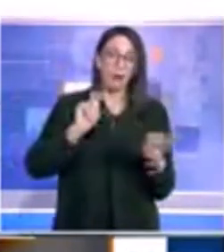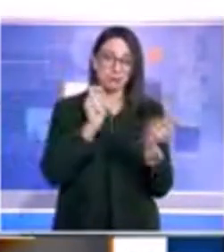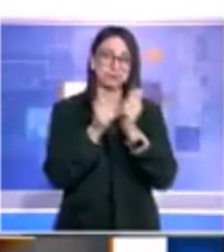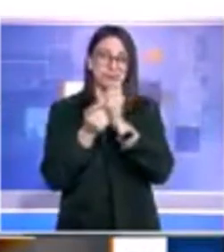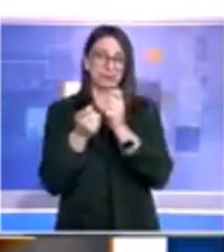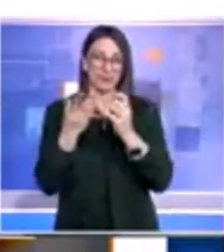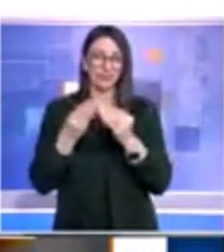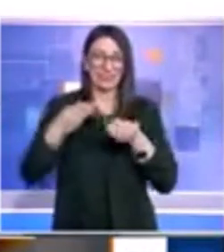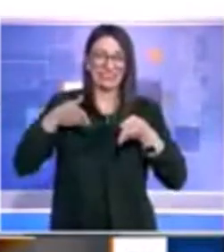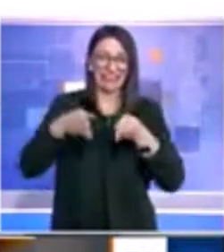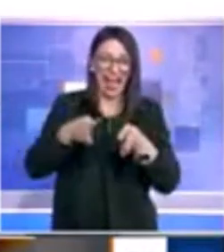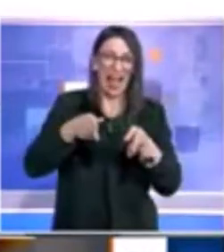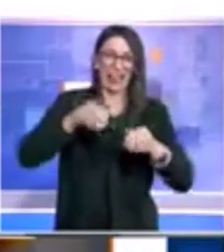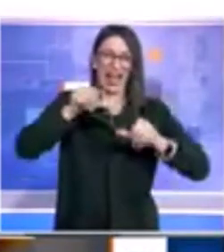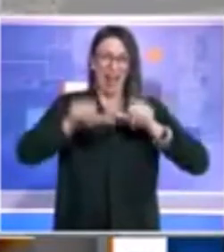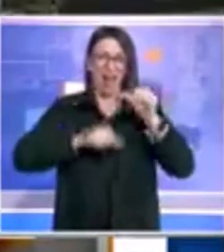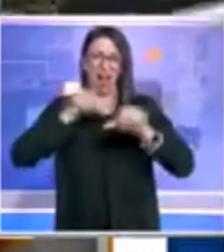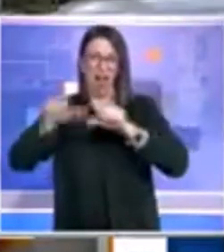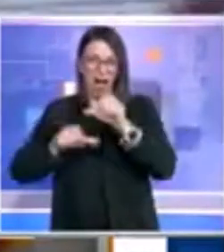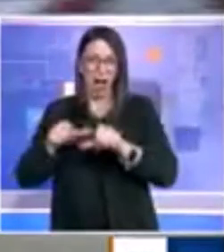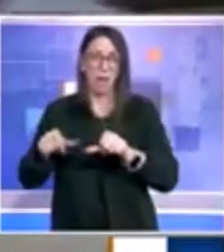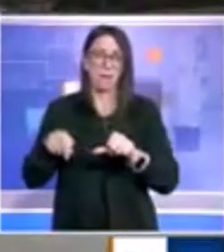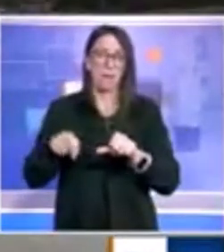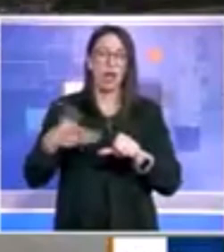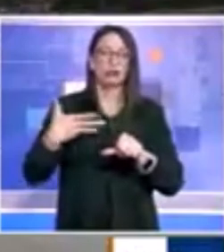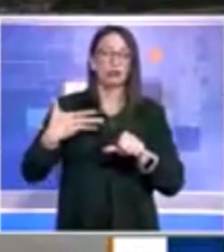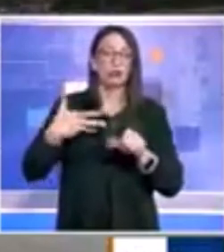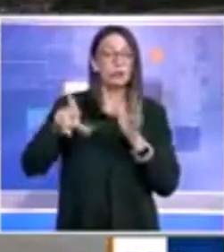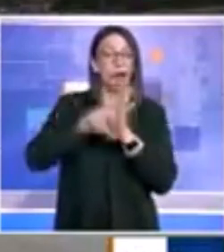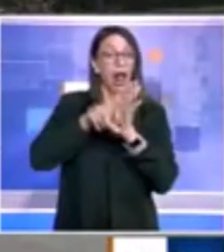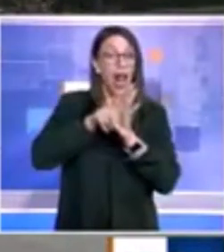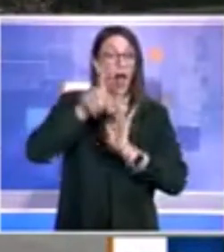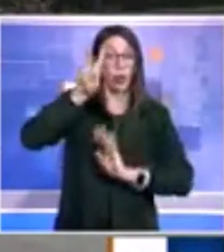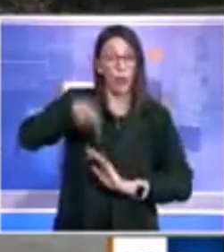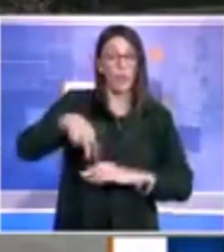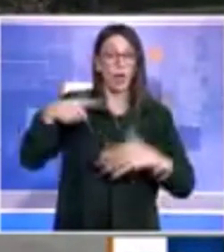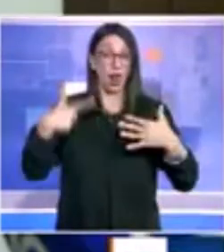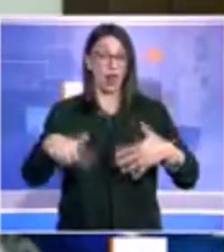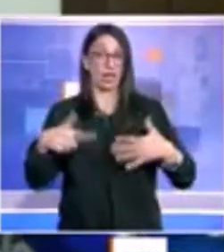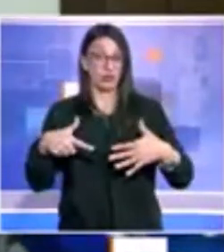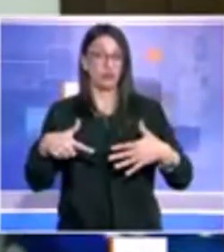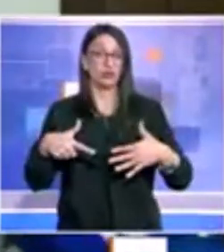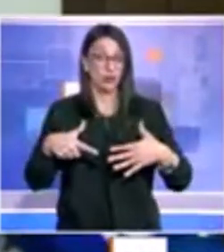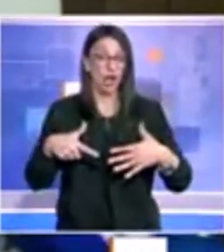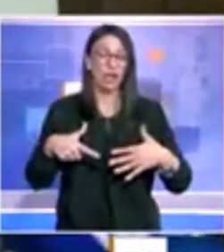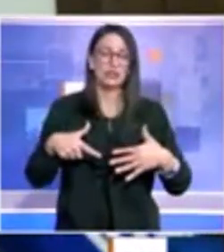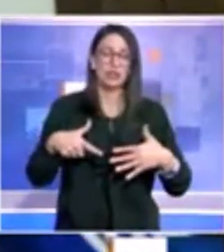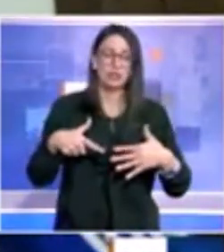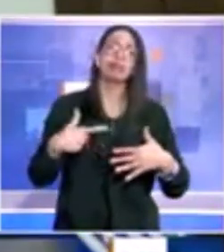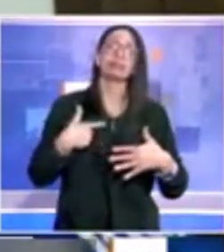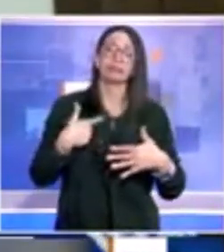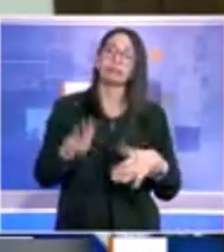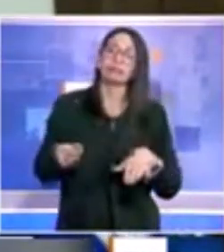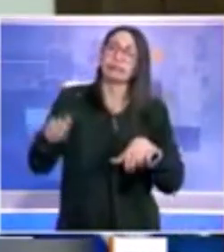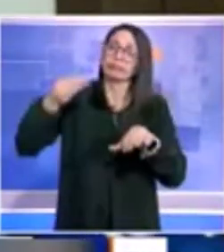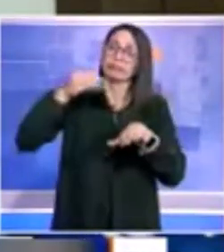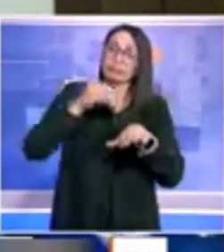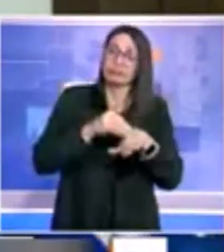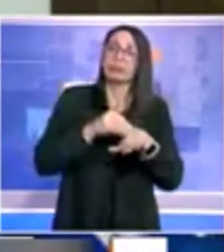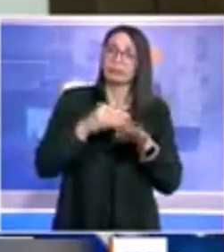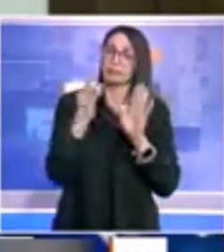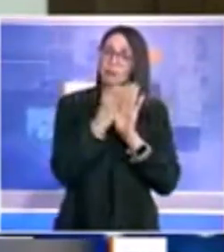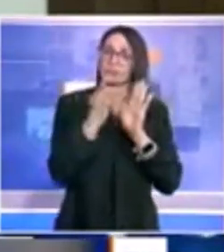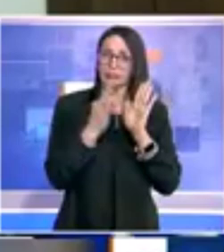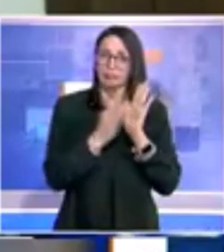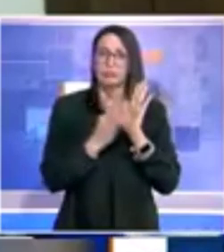dalle condizioni delle strade ma non solo c'è una direttiva del 2017 e ha fornito ulteriori elementi